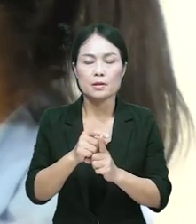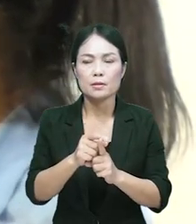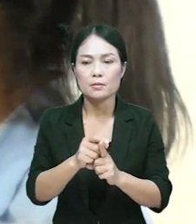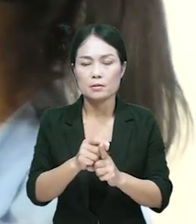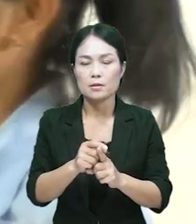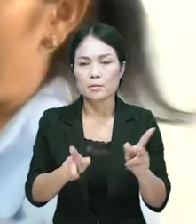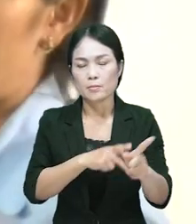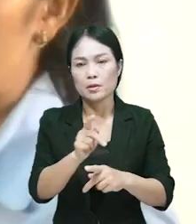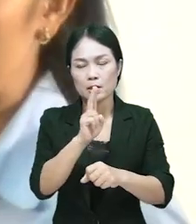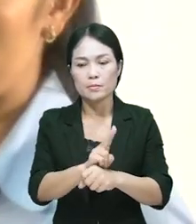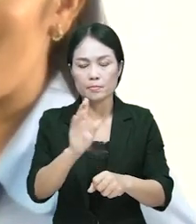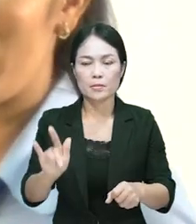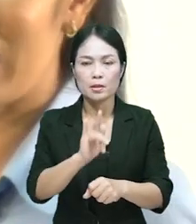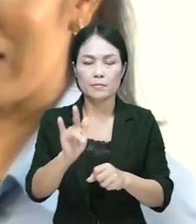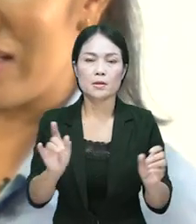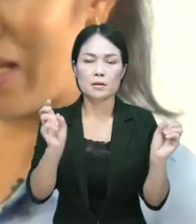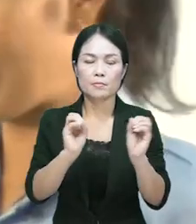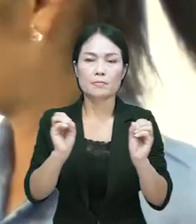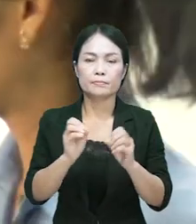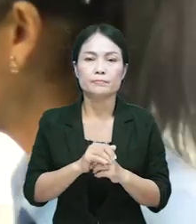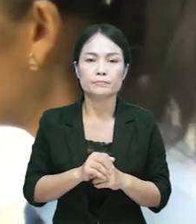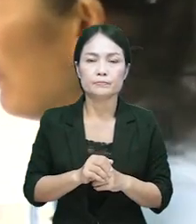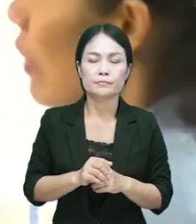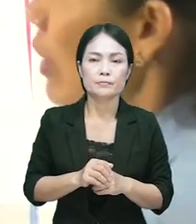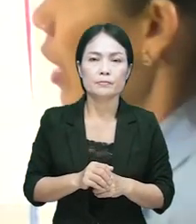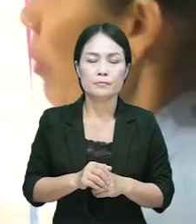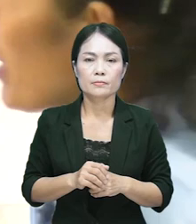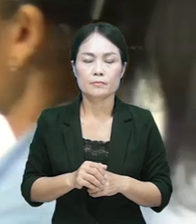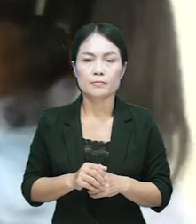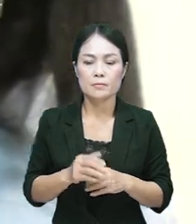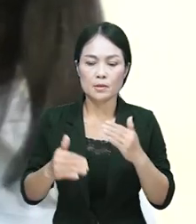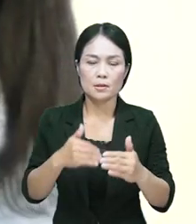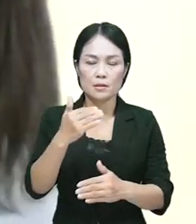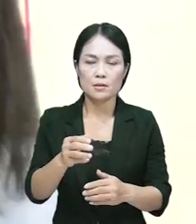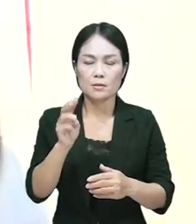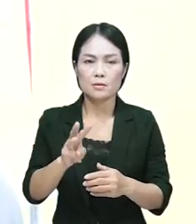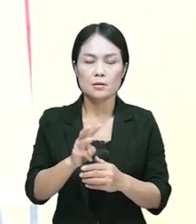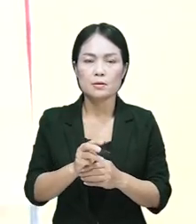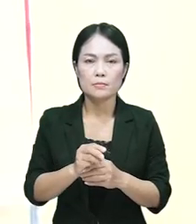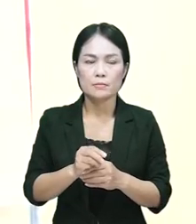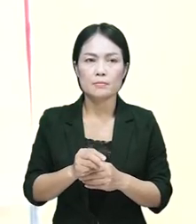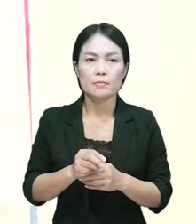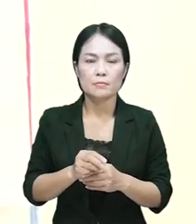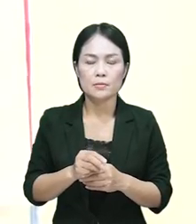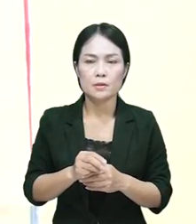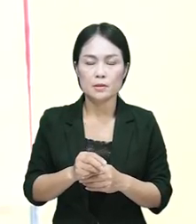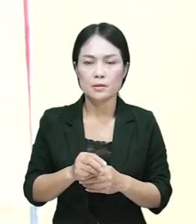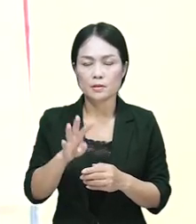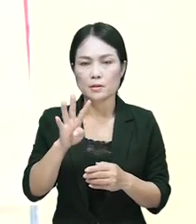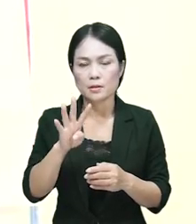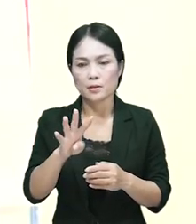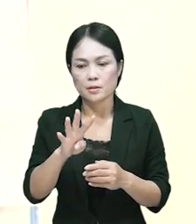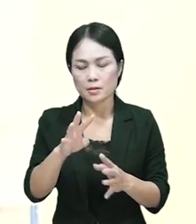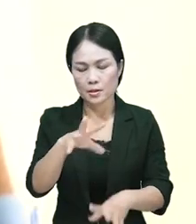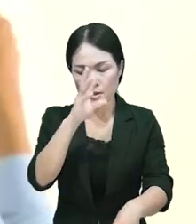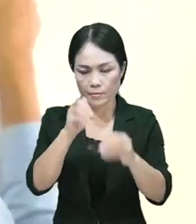ម្មតាមកយកពាក្យនឹងមកប្រើប្រាស់បានទេណាកូនណាចាបន្តពីលេខ3យើងចូលដល់អីទៀតកូនទី4យើងសាកអំពីអីកូ